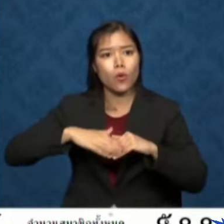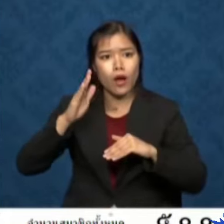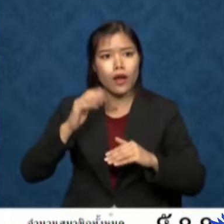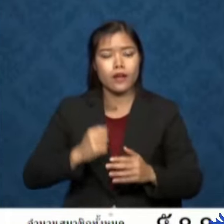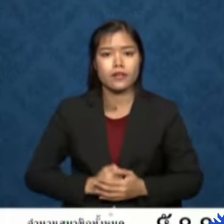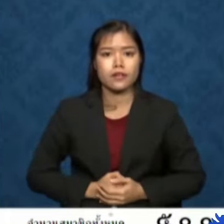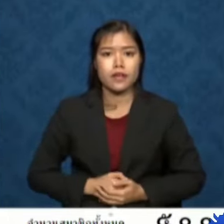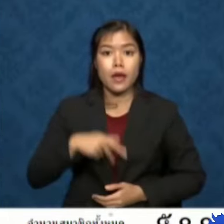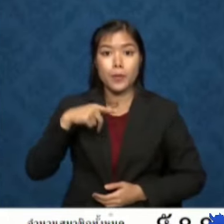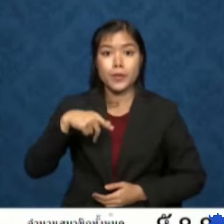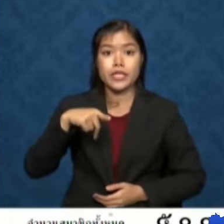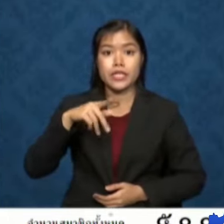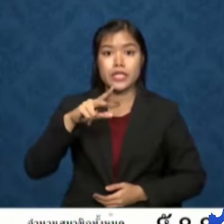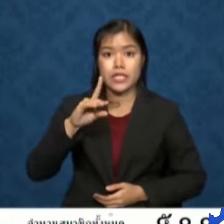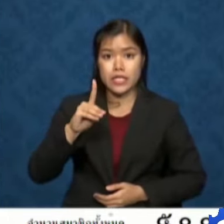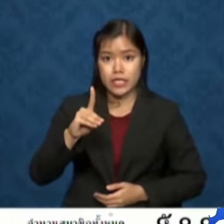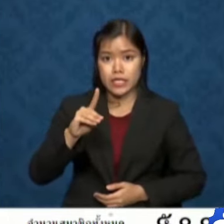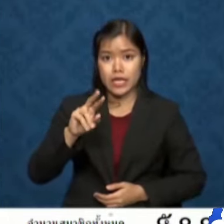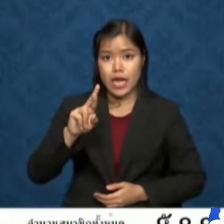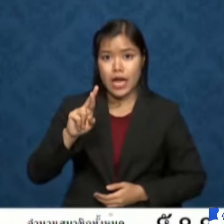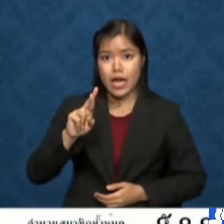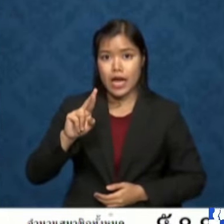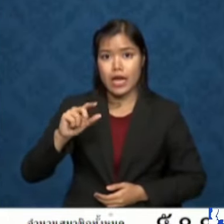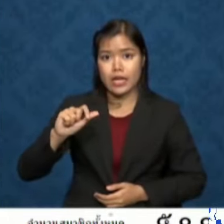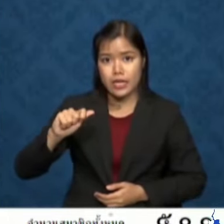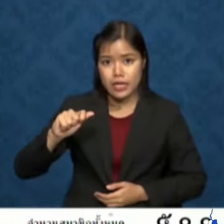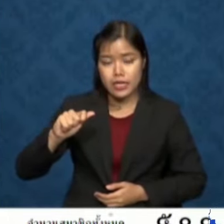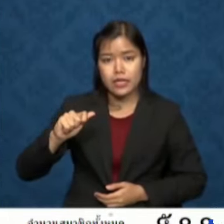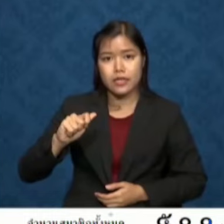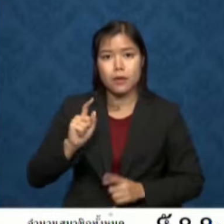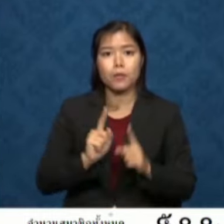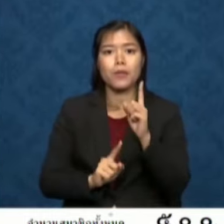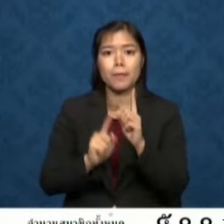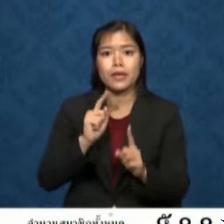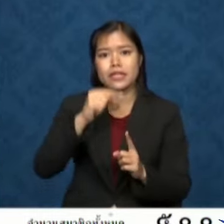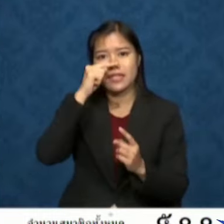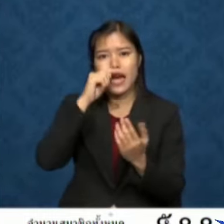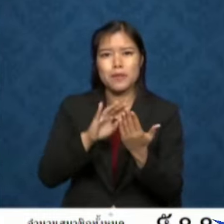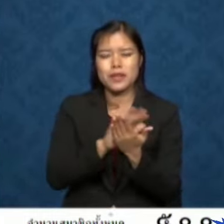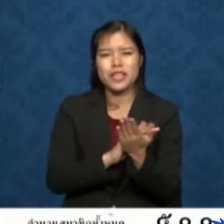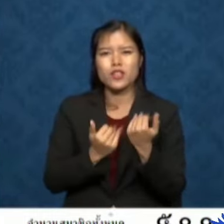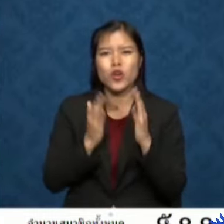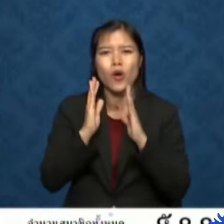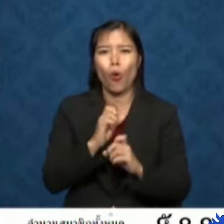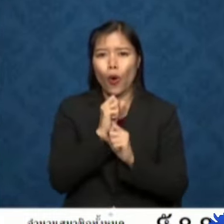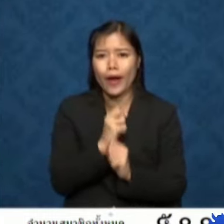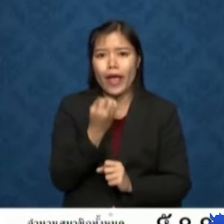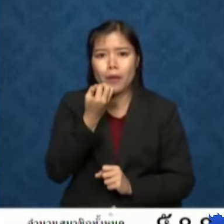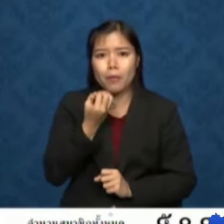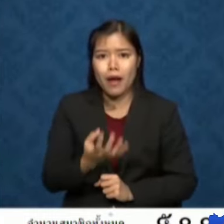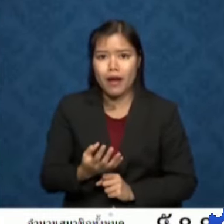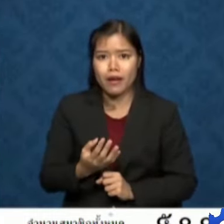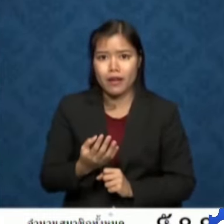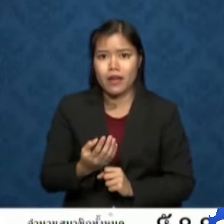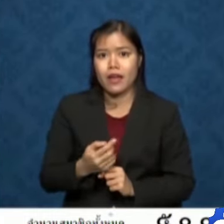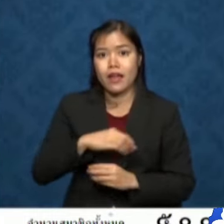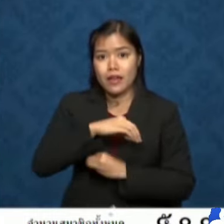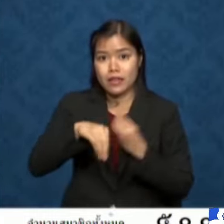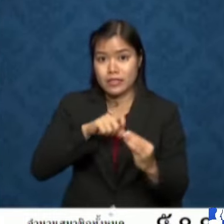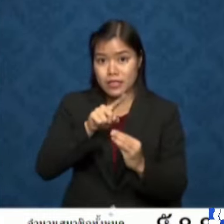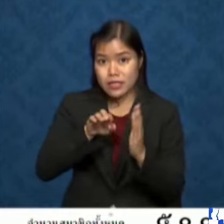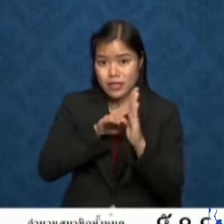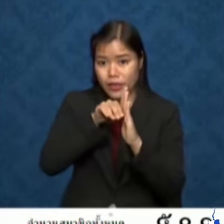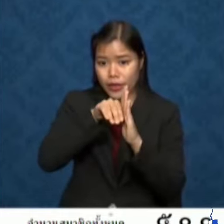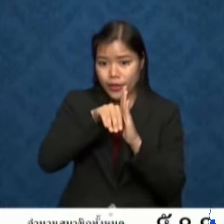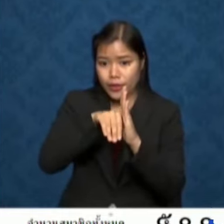ครับก็เคยประเมินครับว่าในสภาวะสังคมผู้สูงวัยที่ประเทศไทยกำลังเผชิญอยู่นี้อัตราการเติบโตทางเศรษฐกิจลดลง